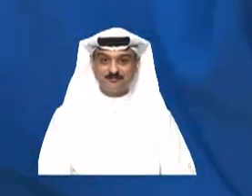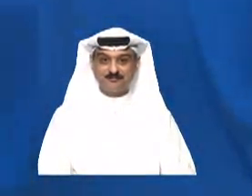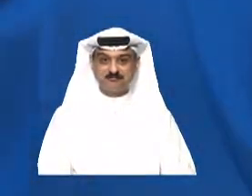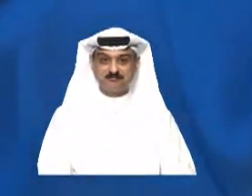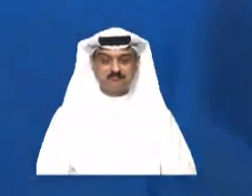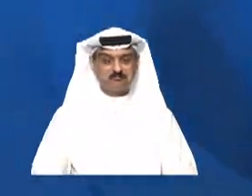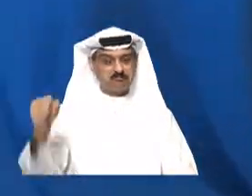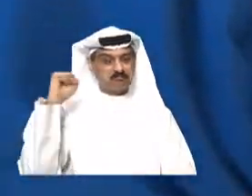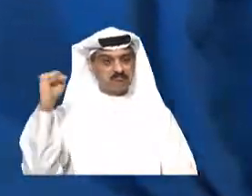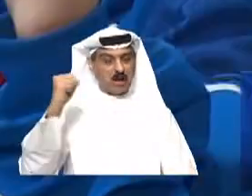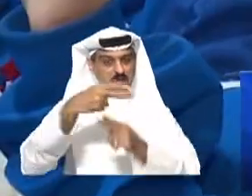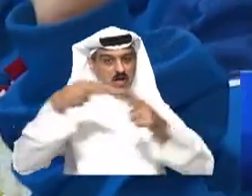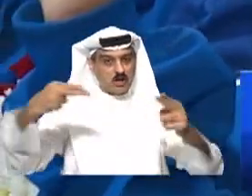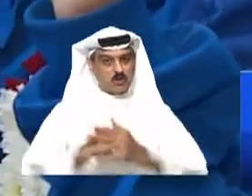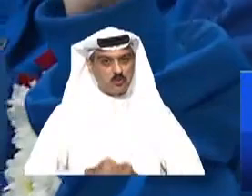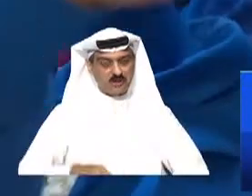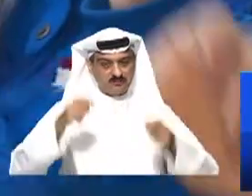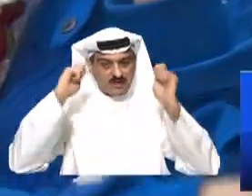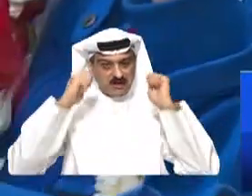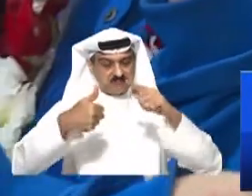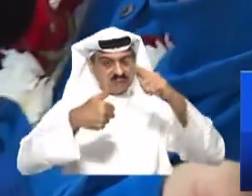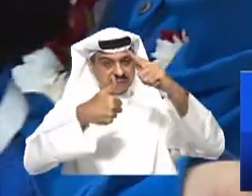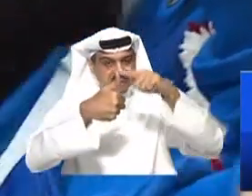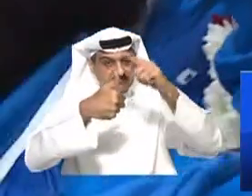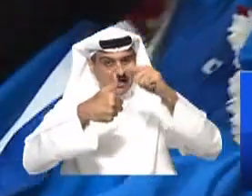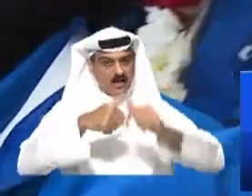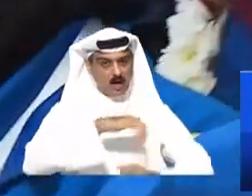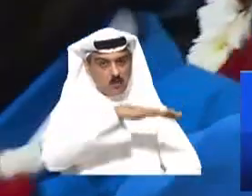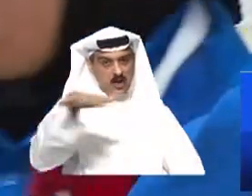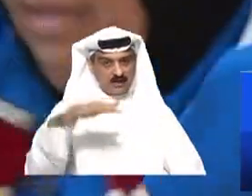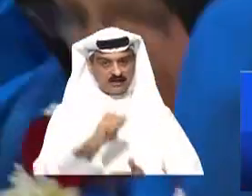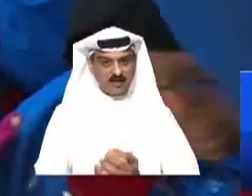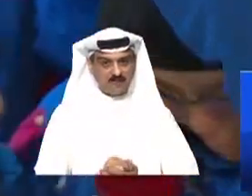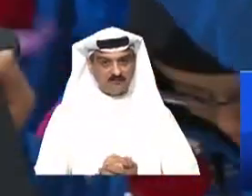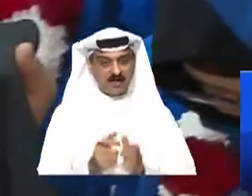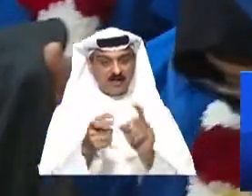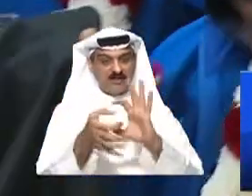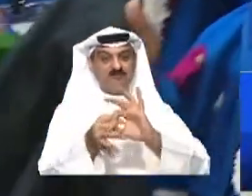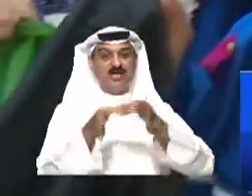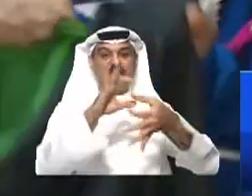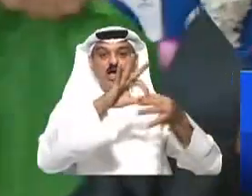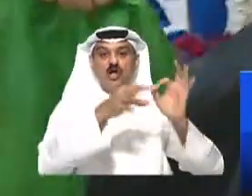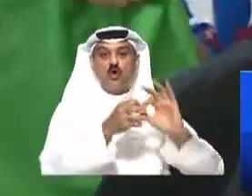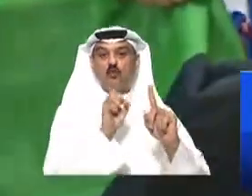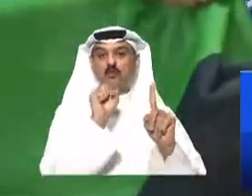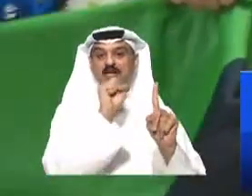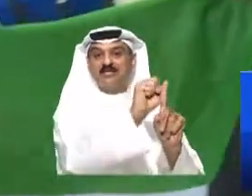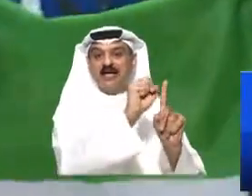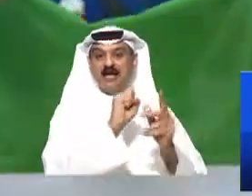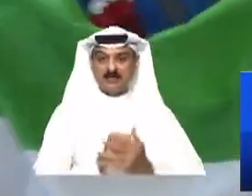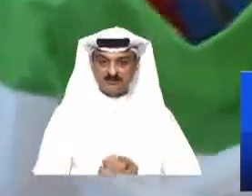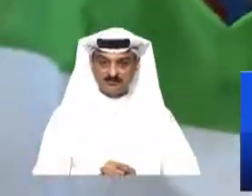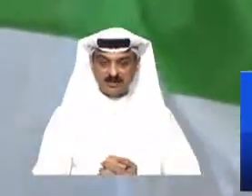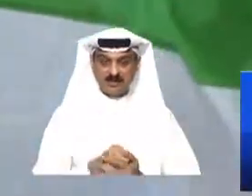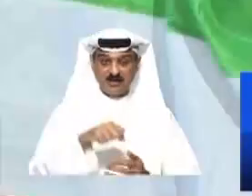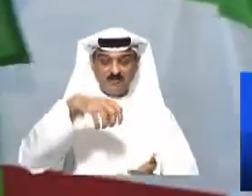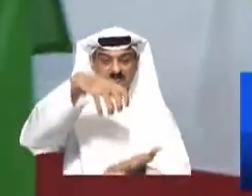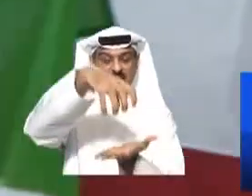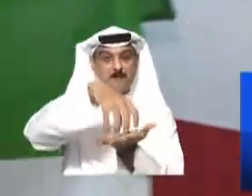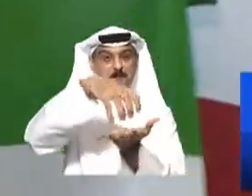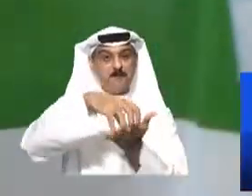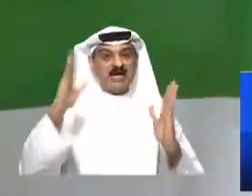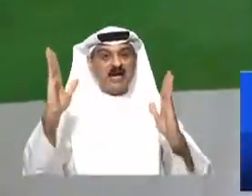أبطال الكويت يحصدون المراكز الأولى في بطولة الألعاب الوطنية للأولمبياد الخاص التي أقيمت في